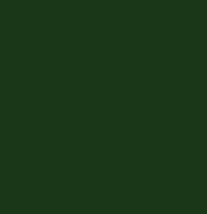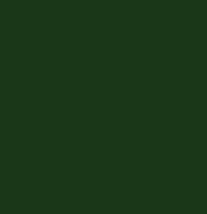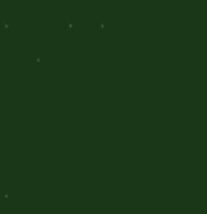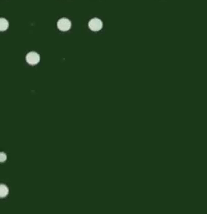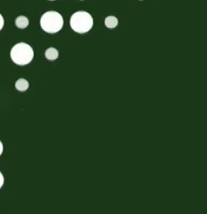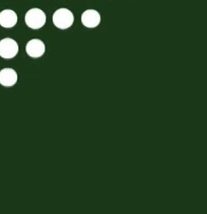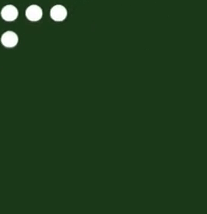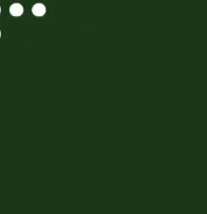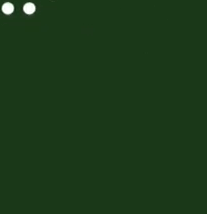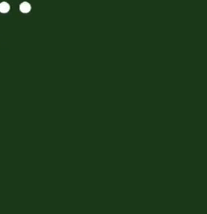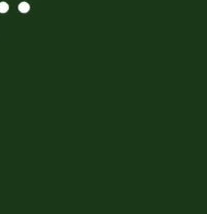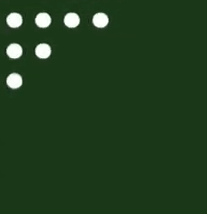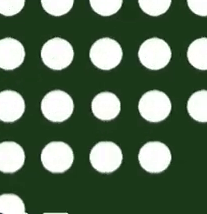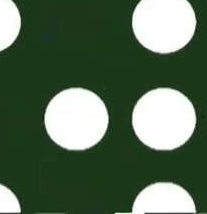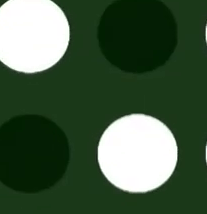Дякую.